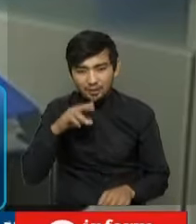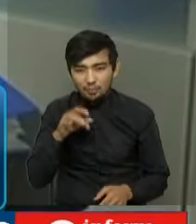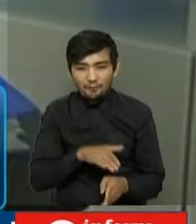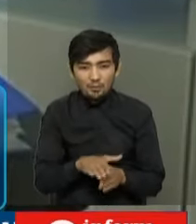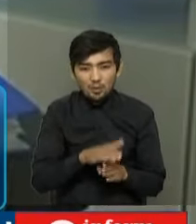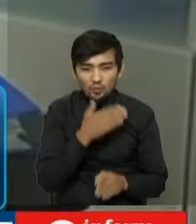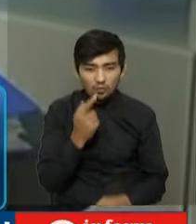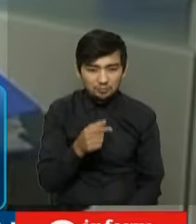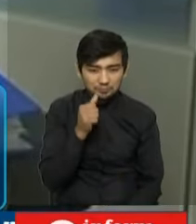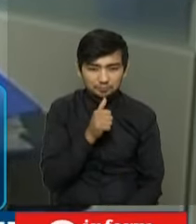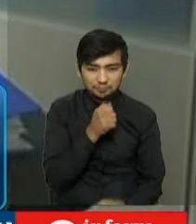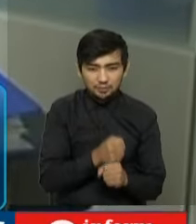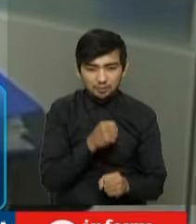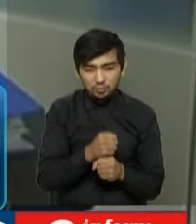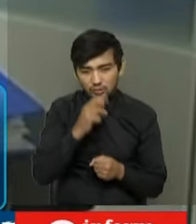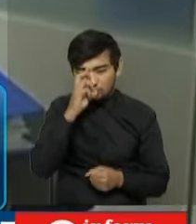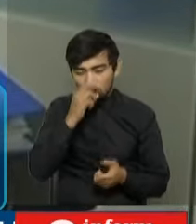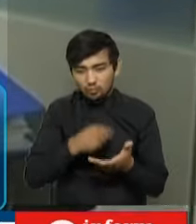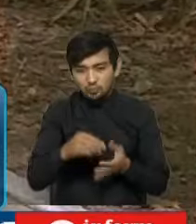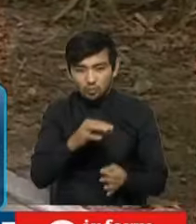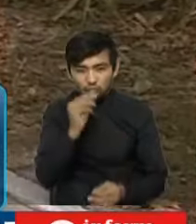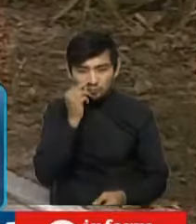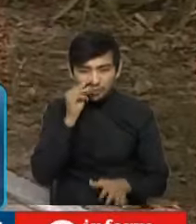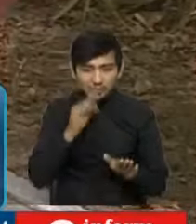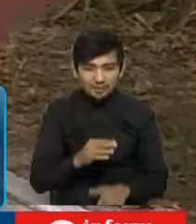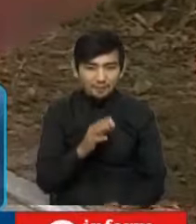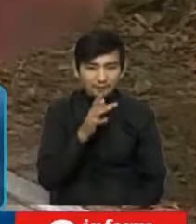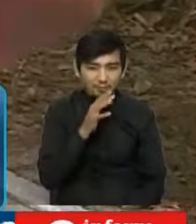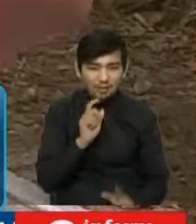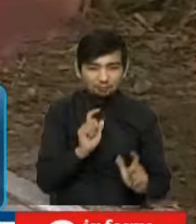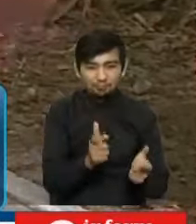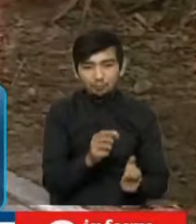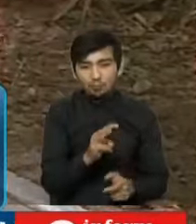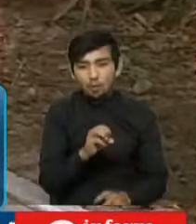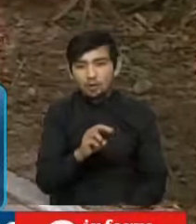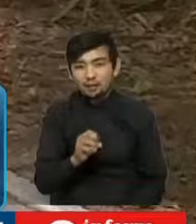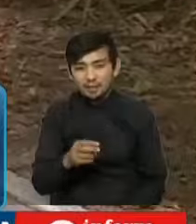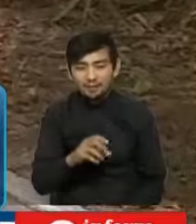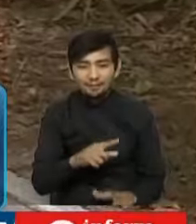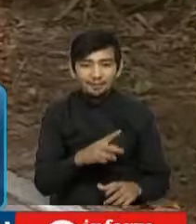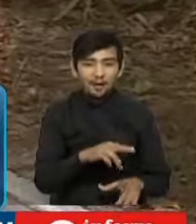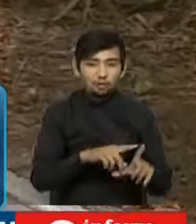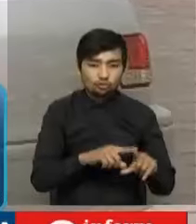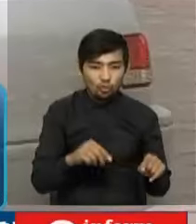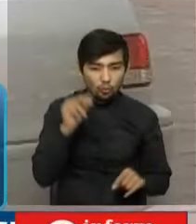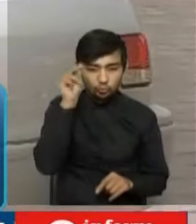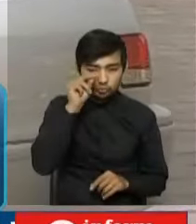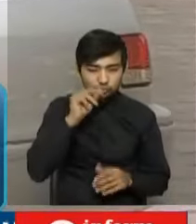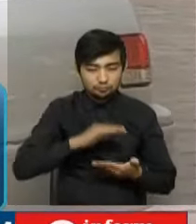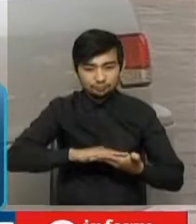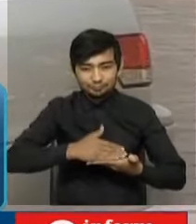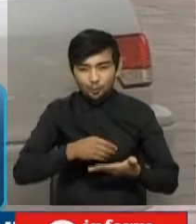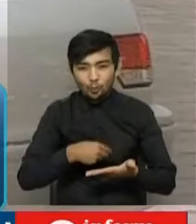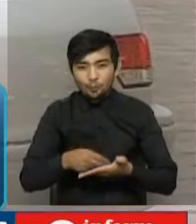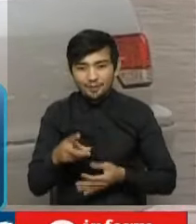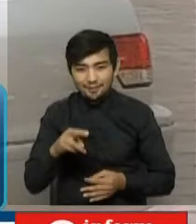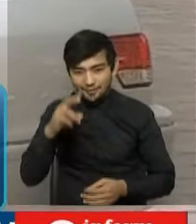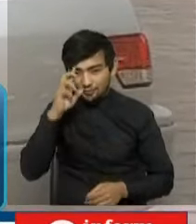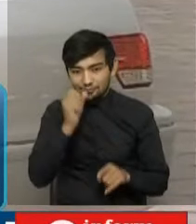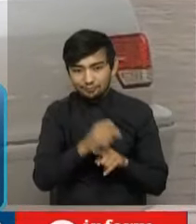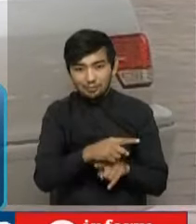мутными, говорят общественники. Так в Шымкенте во время пандемии закупили ноутбуки для школьников, чтобы те учились дома. Однако в ходе проверки